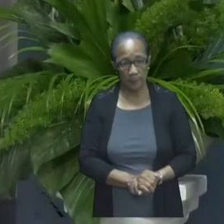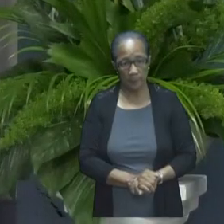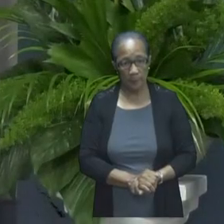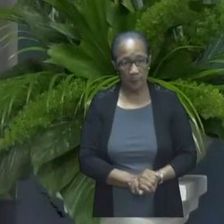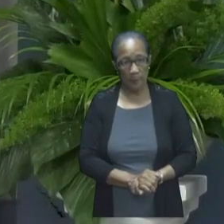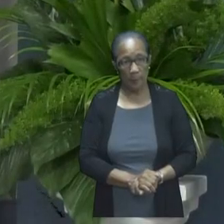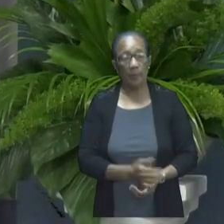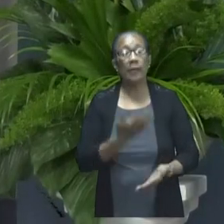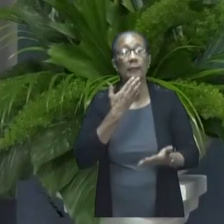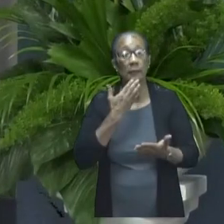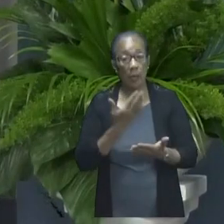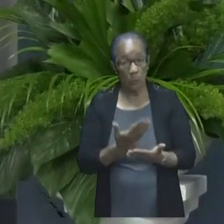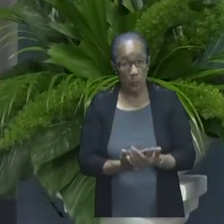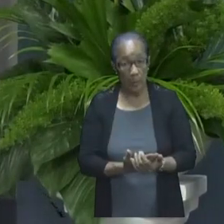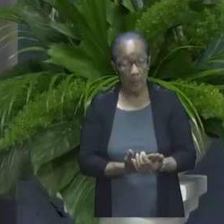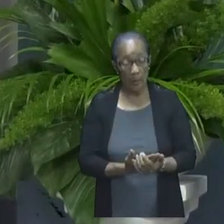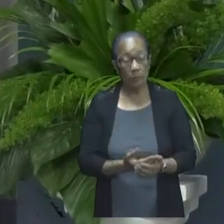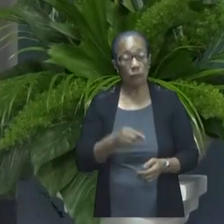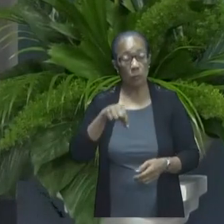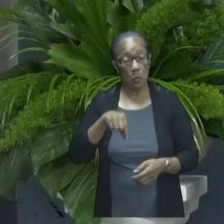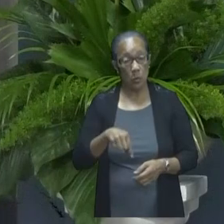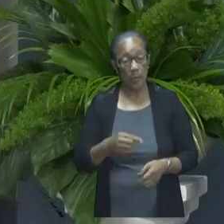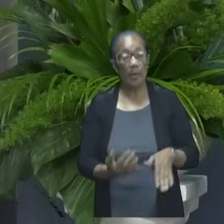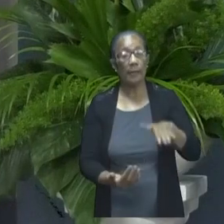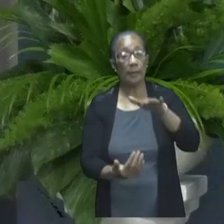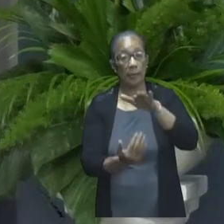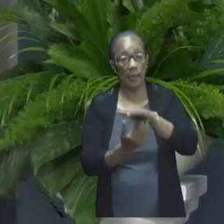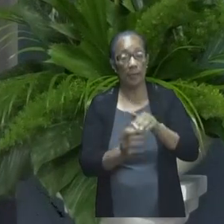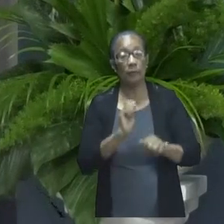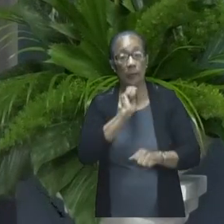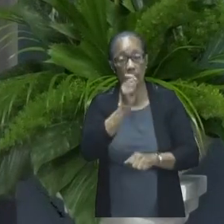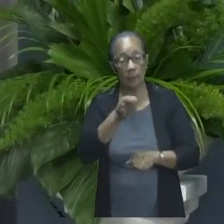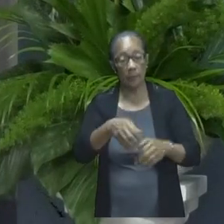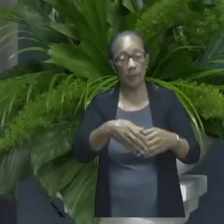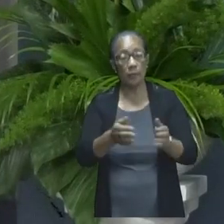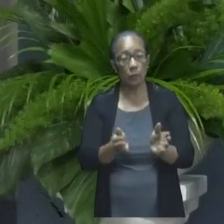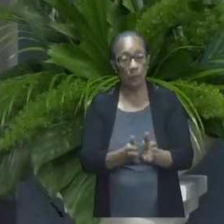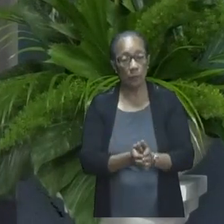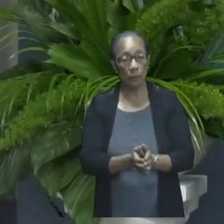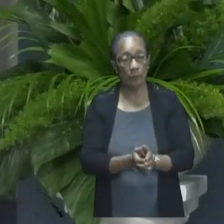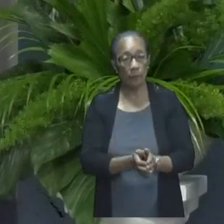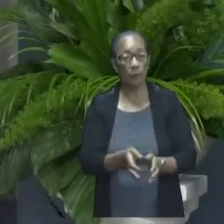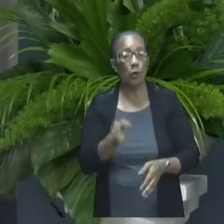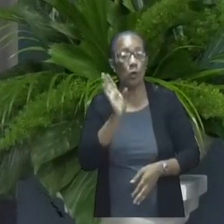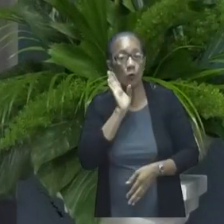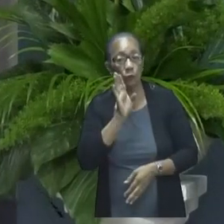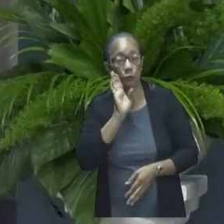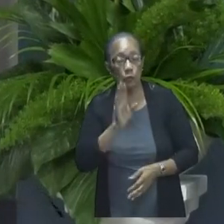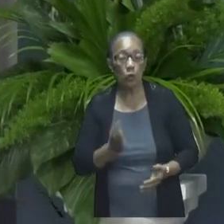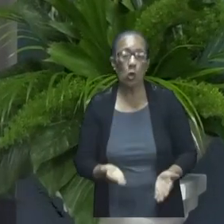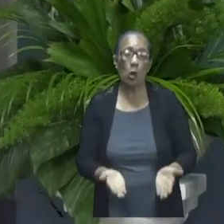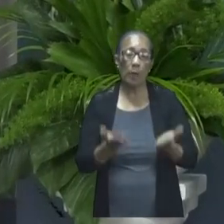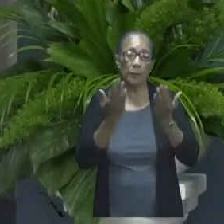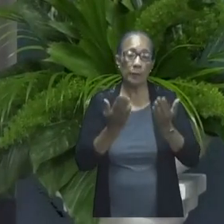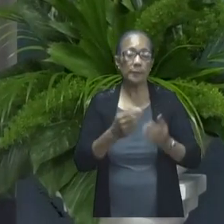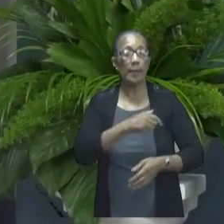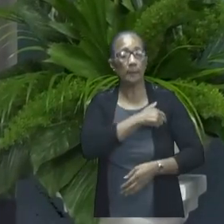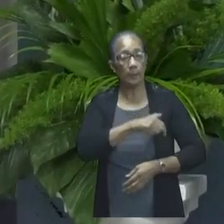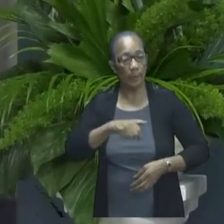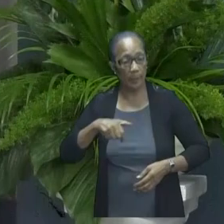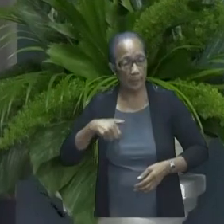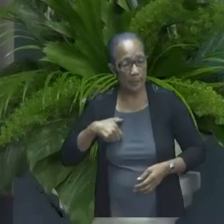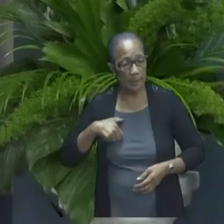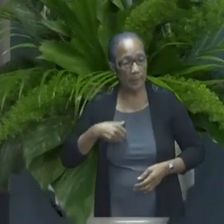dankuwel daarmee is heel veel komen aan het einde van deze persconferentie mag ik u vragen om op te staan en de president de gelegenheid te geven